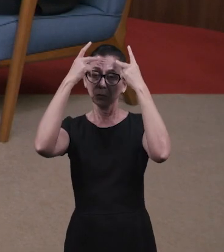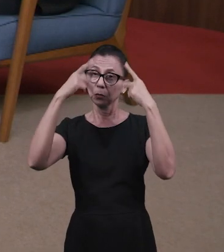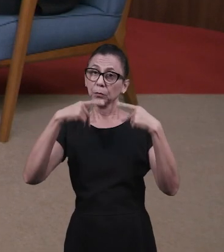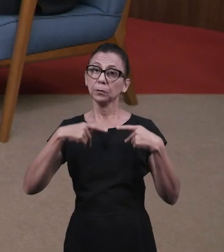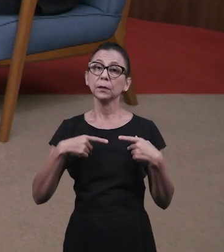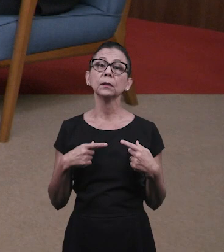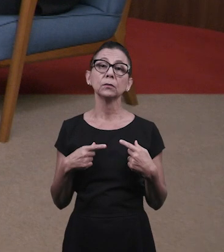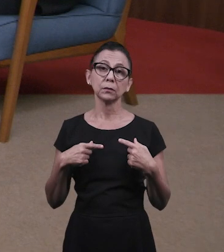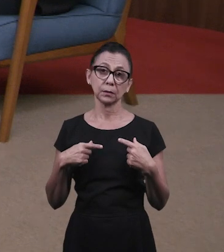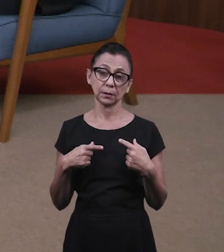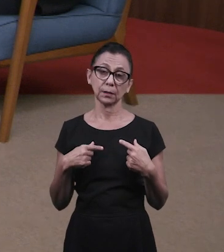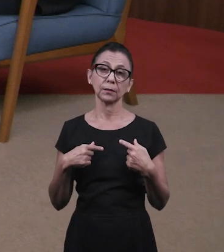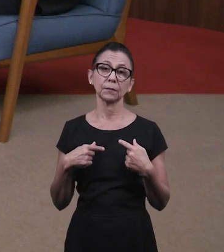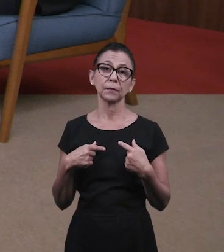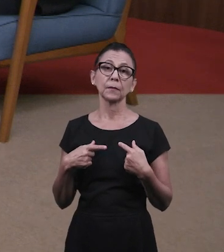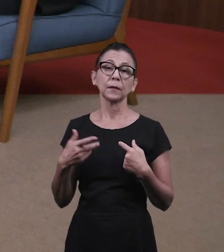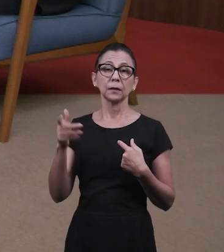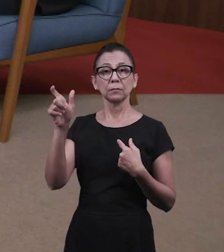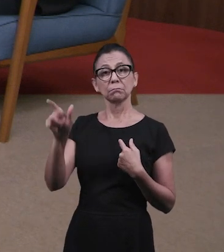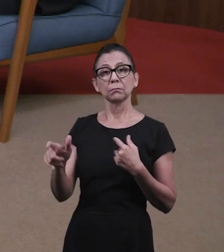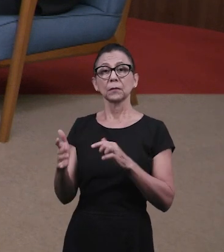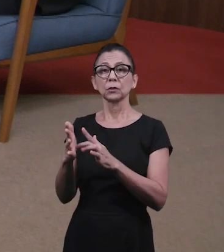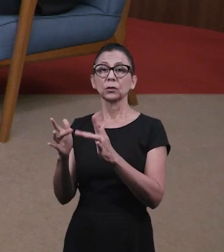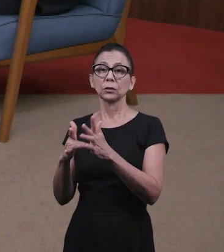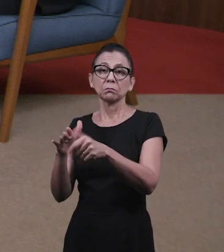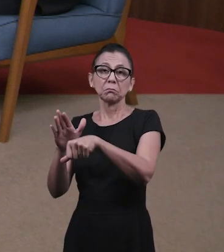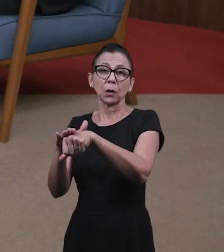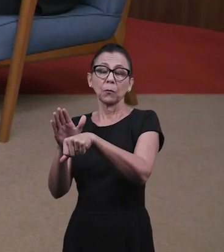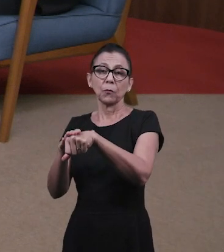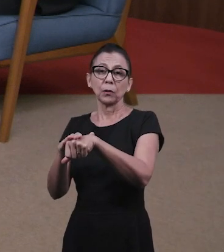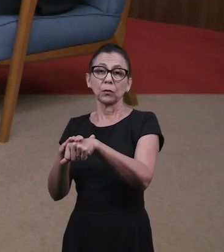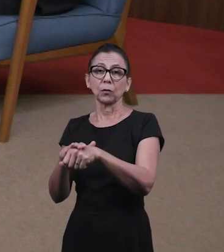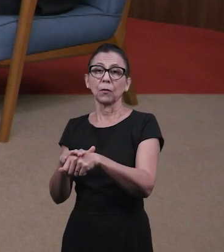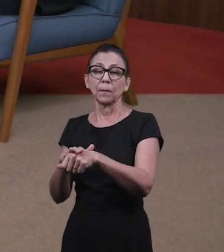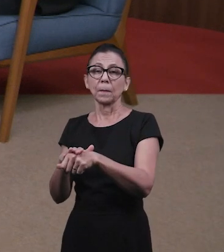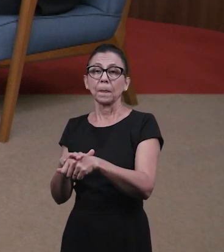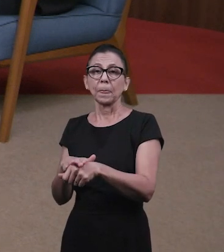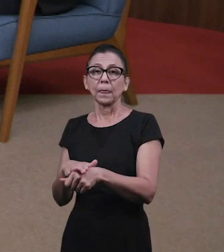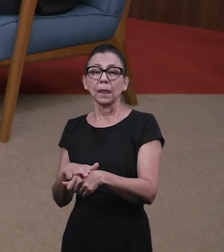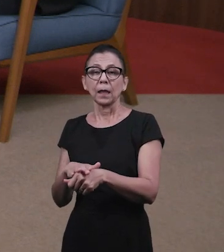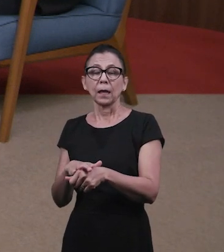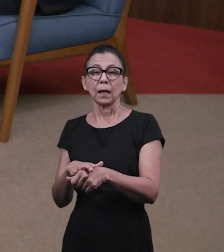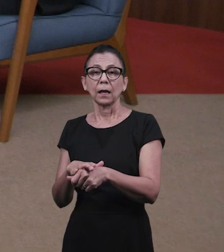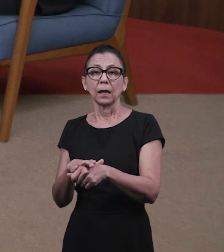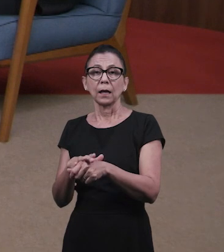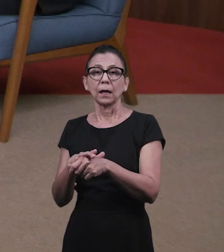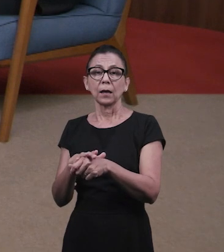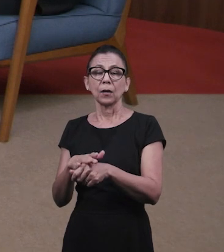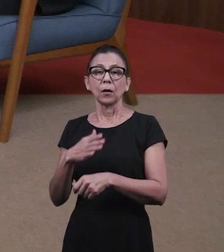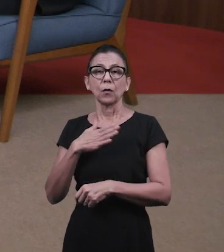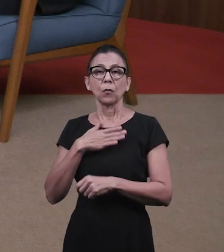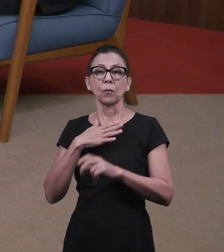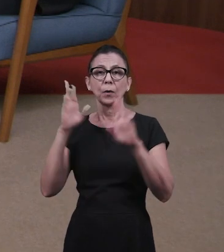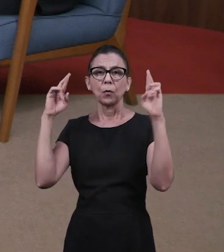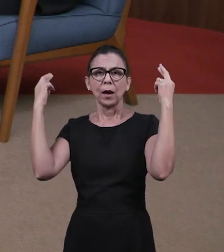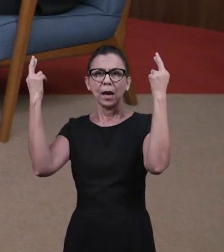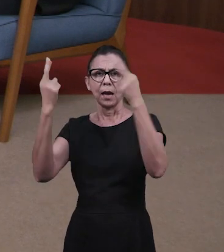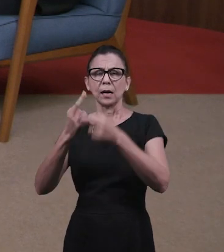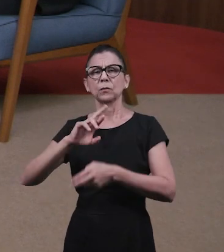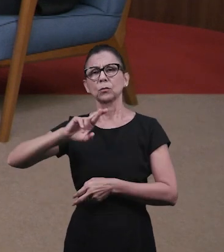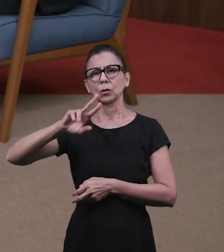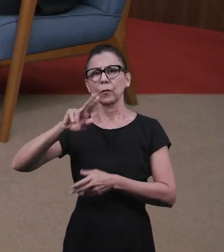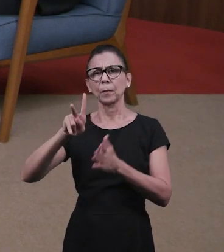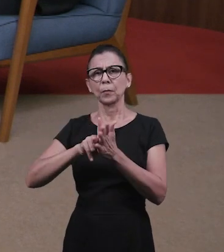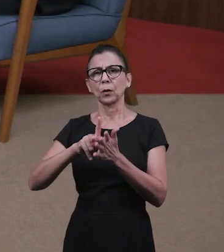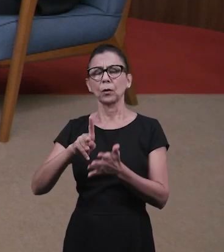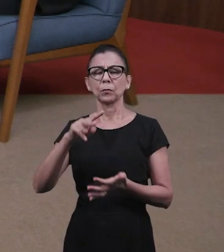lui-même a dit ça. Mon royaume n'est pas de ce monde. Exactement. C'est pour cela que dans ces 7 paraboles,